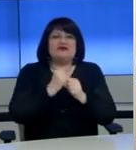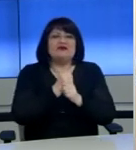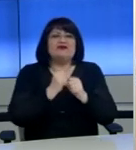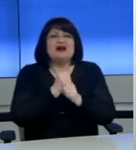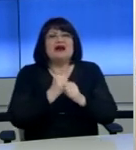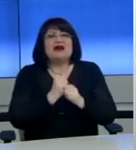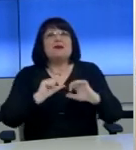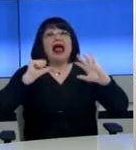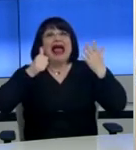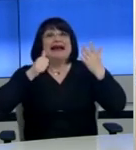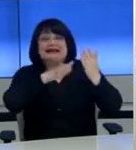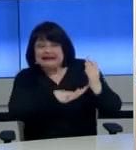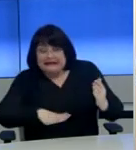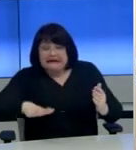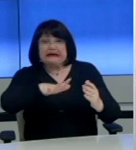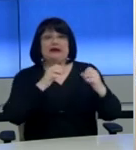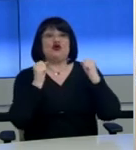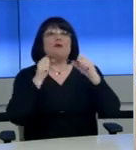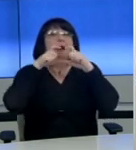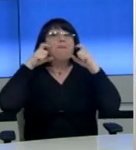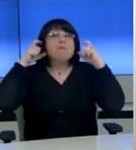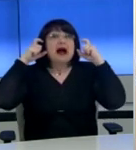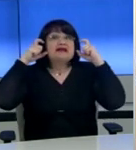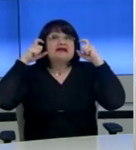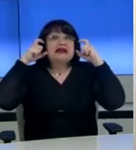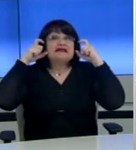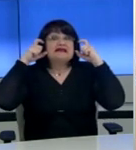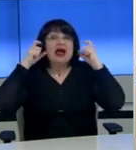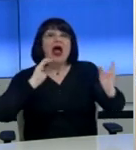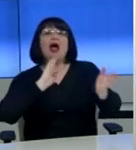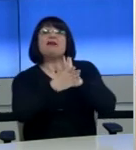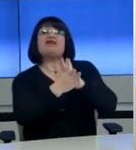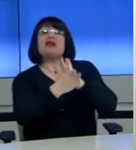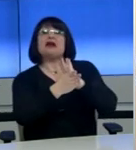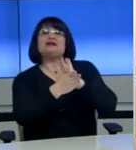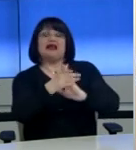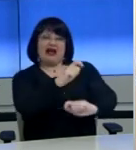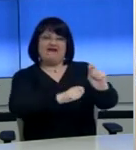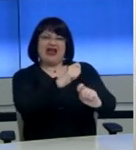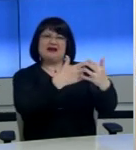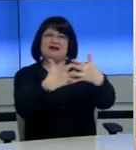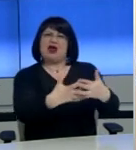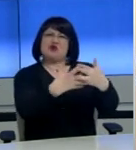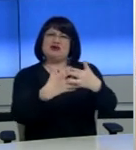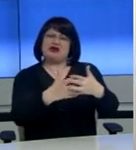υγειονομική περιφέρεια, μάσκες δηλαδή, για την προστασία απέναντι